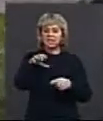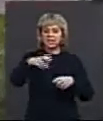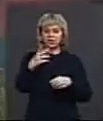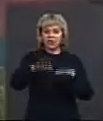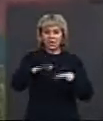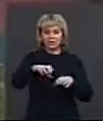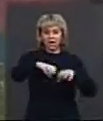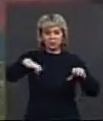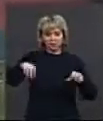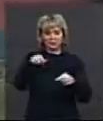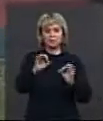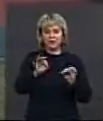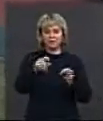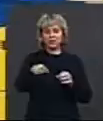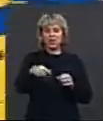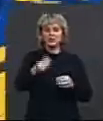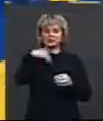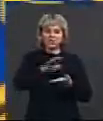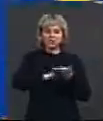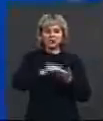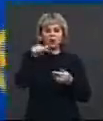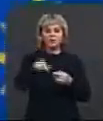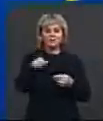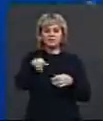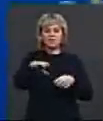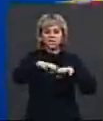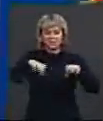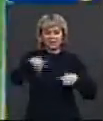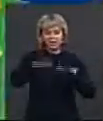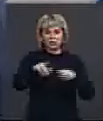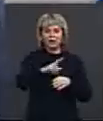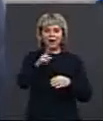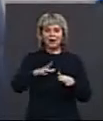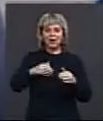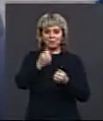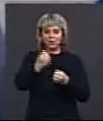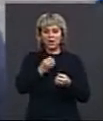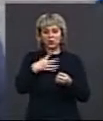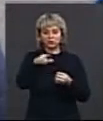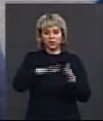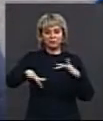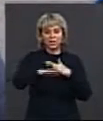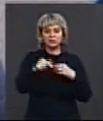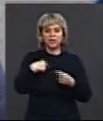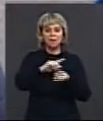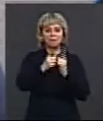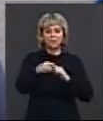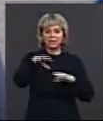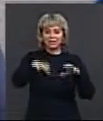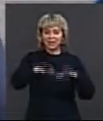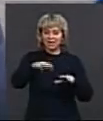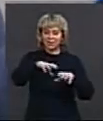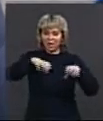килограмм колбасы. Ну правильно? Ну съел и ничего, а здесь вот килограмм колбасы, какая благодать. Правда, я поменяла